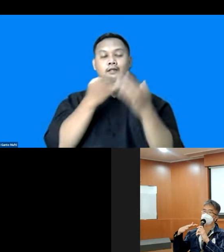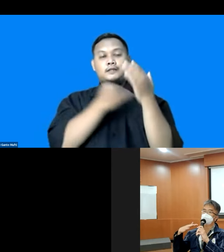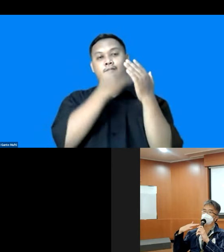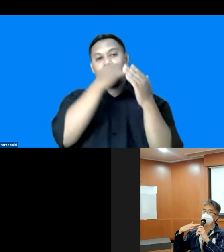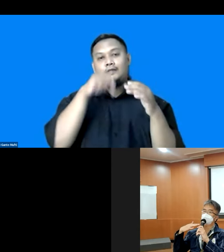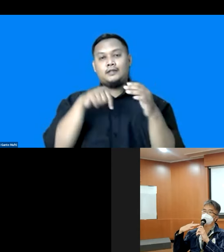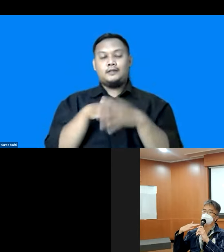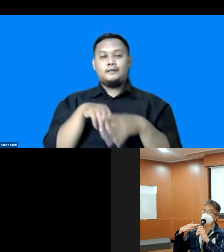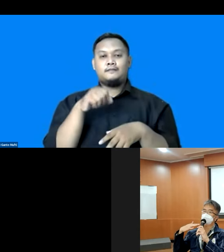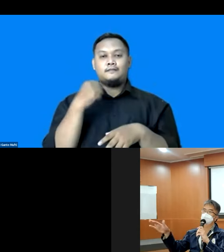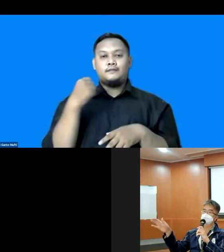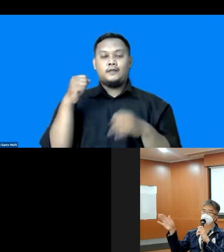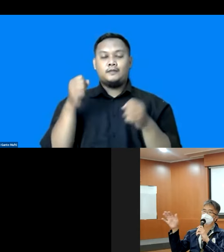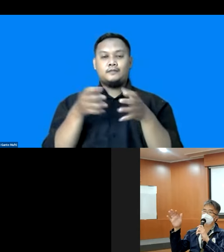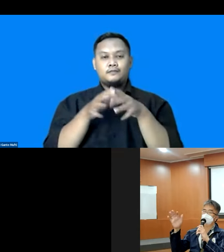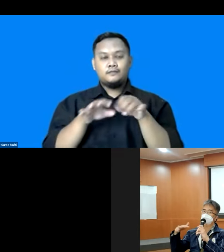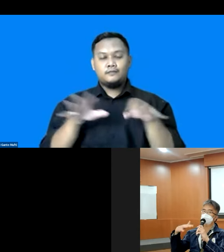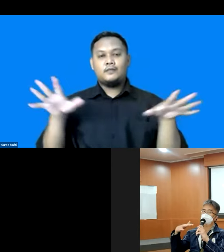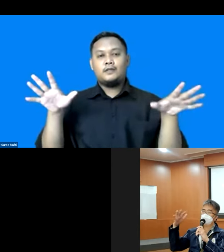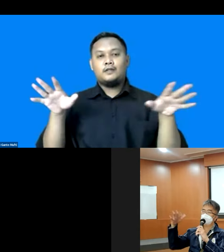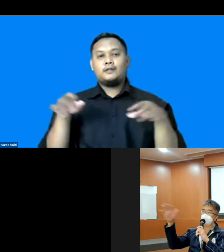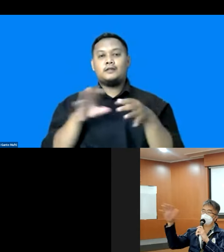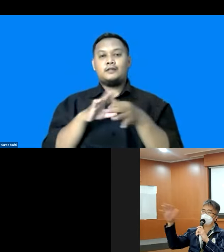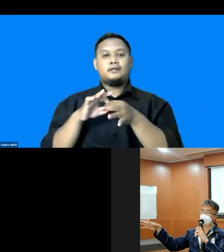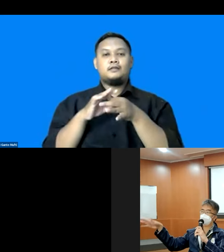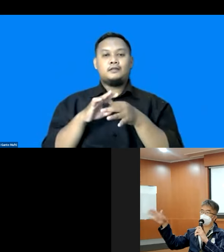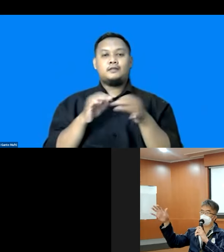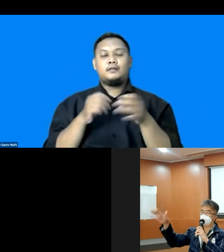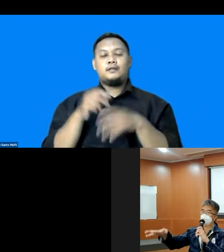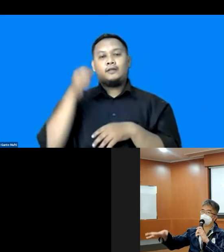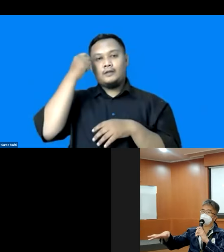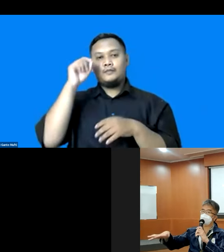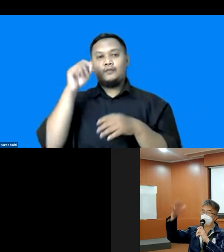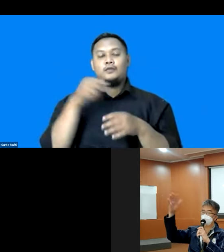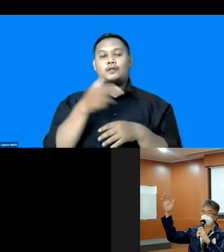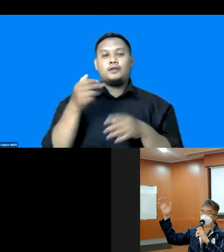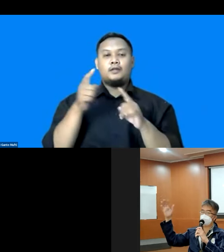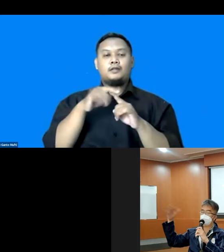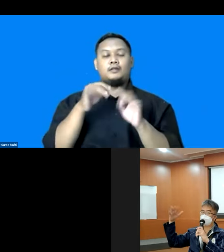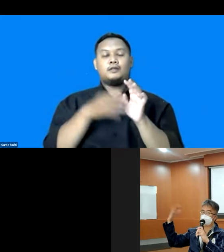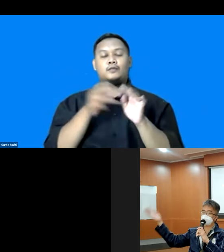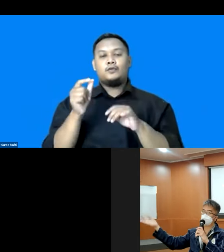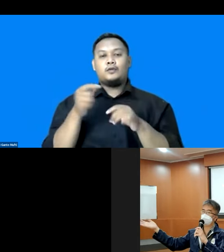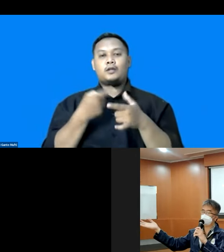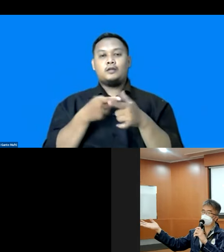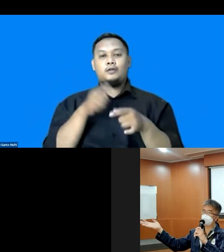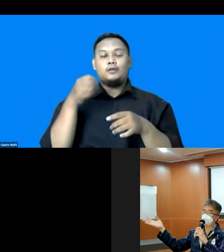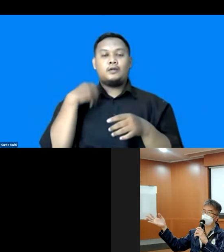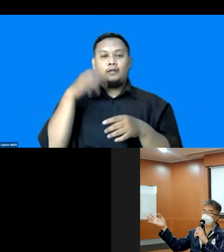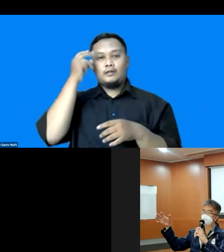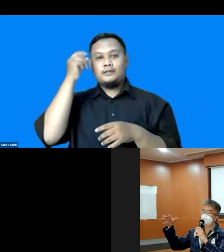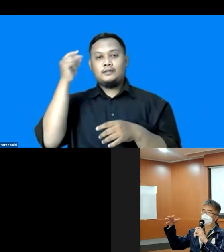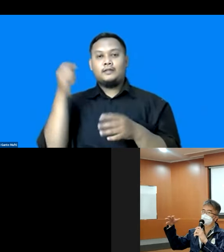secara luas bekerja sama dengan kampus-kampus di Indonesia Timur atau ini ada rencana mau kerja sama